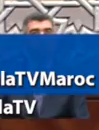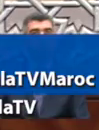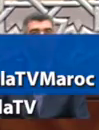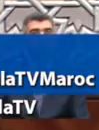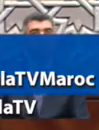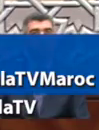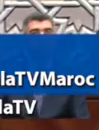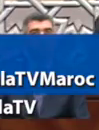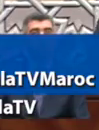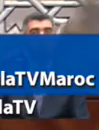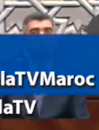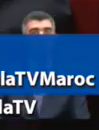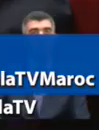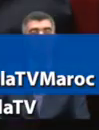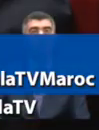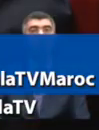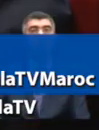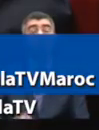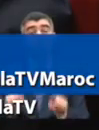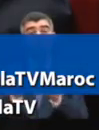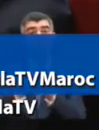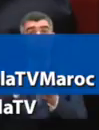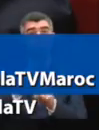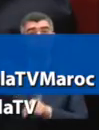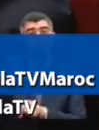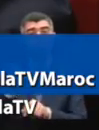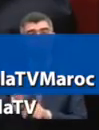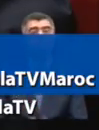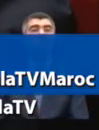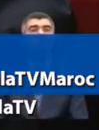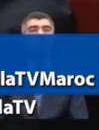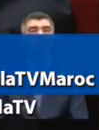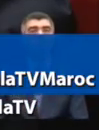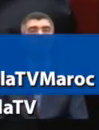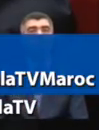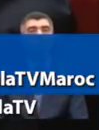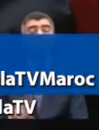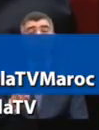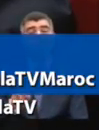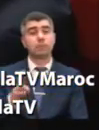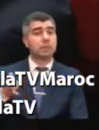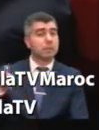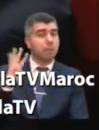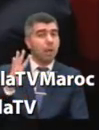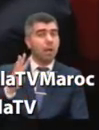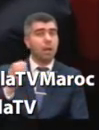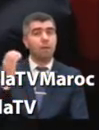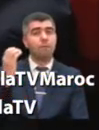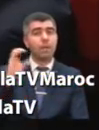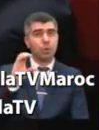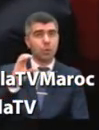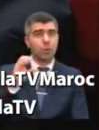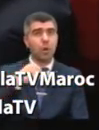سيد النائب، فيما يتعلق ببن سليمان، وأنا سمعتك في واحد الفيديو كتقول بأنه طرح سؤال، مرحبا